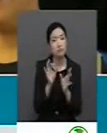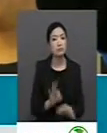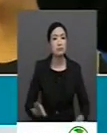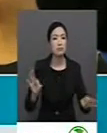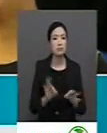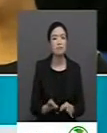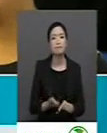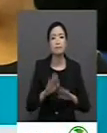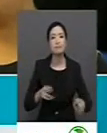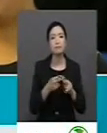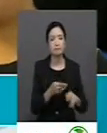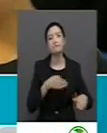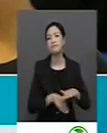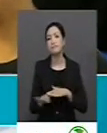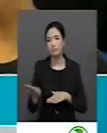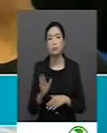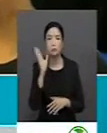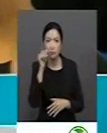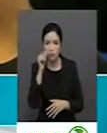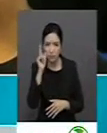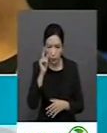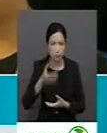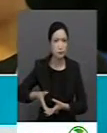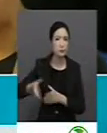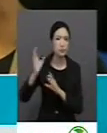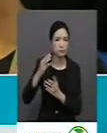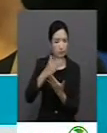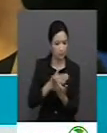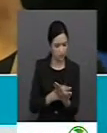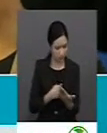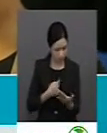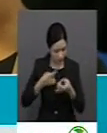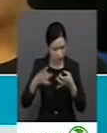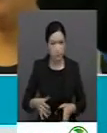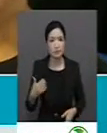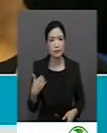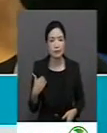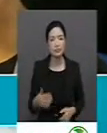เด็กหนีออกจากบ้านดังนั้นเนี่ยพ่อแม่จะต้องมาทบทวนเหตุการณ์เหล่านี้ว่าเรามีปัจจัยเสี่ยงหรือเปล่า